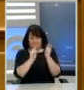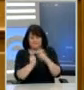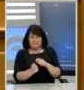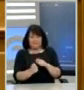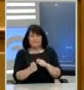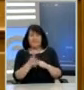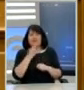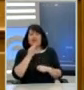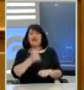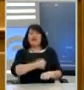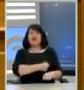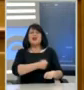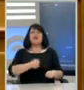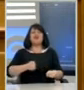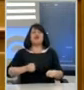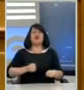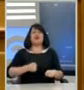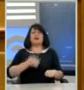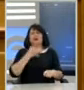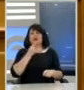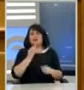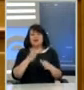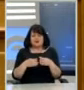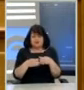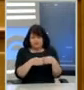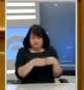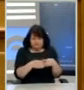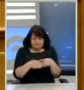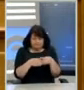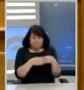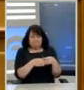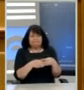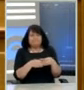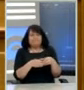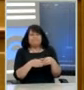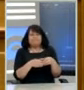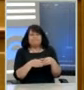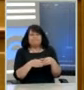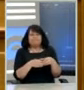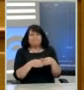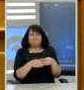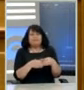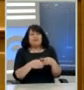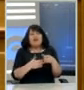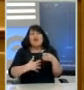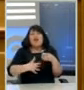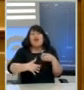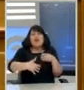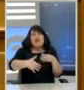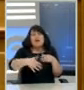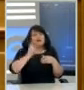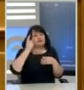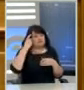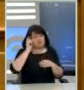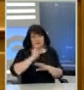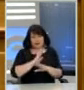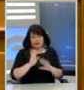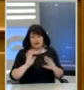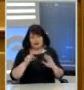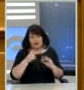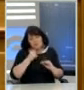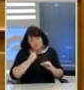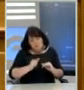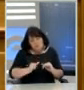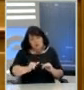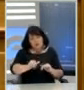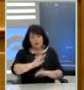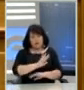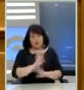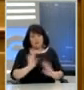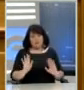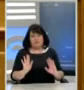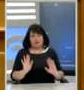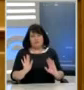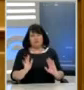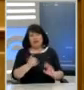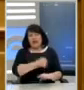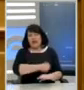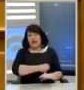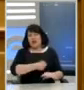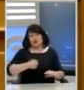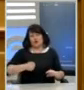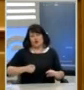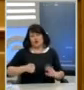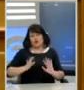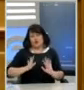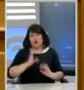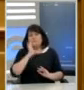αποικία λιτότητας και μάλιστα χωρίς ημερομηνία λήξης, επαόριστον. Η